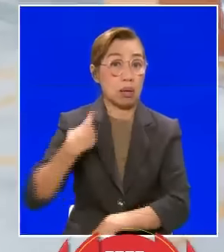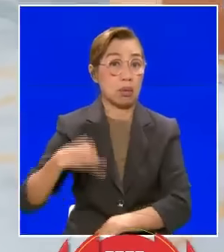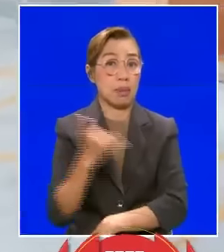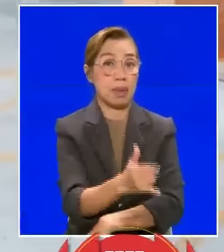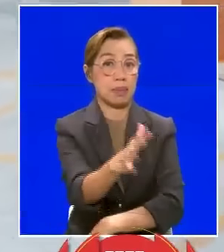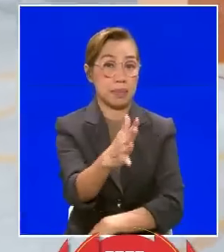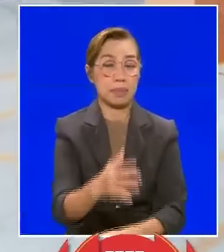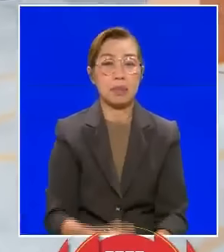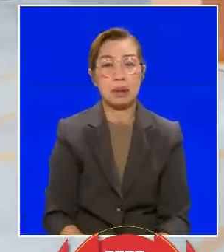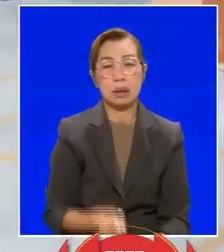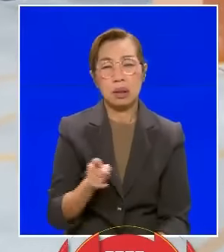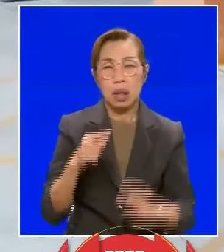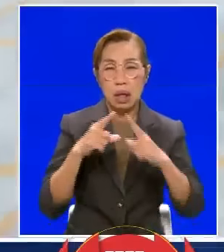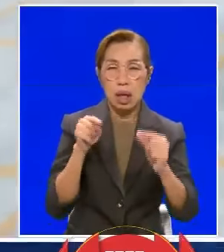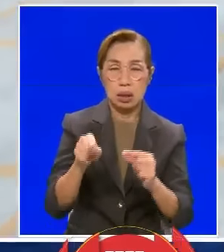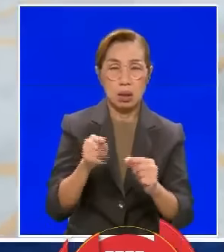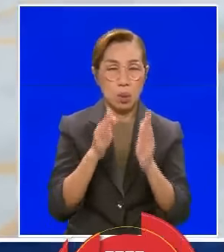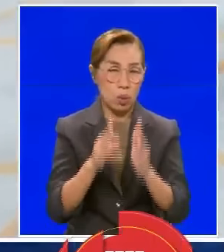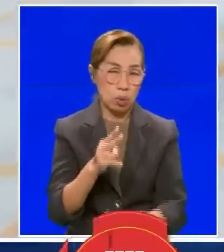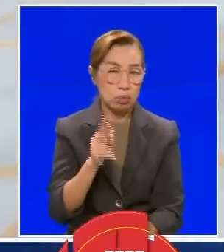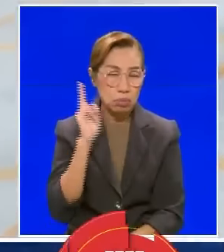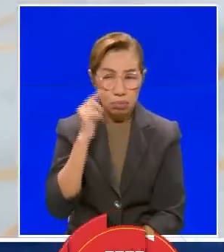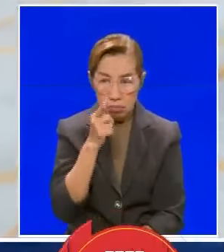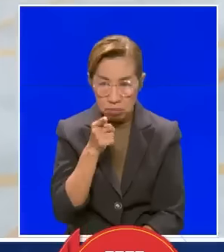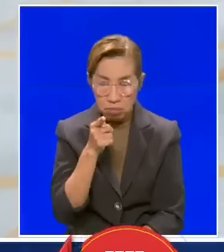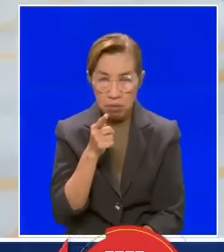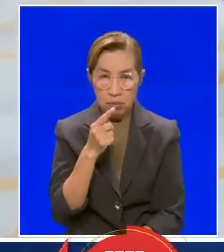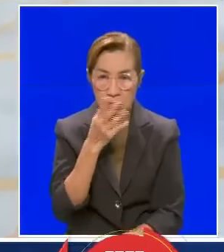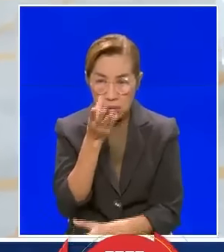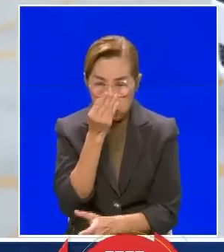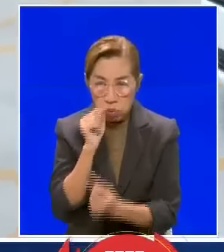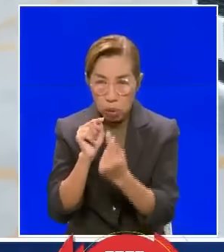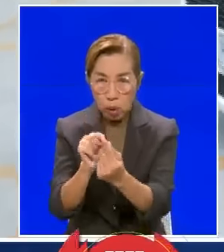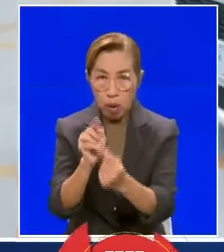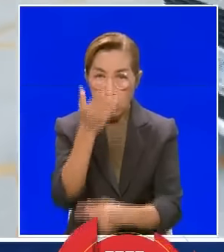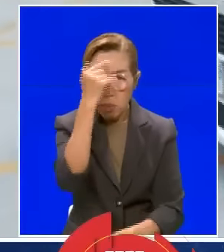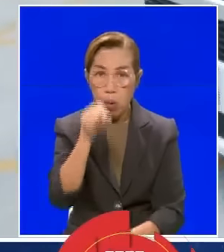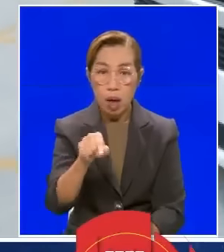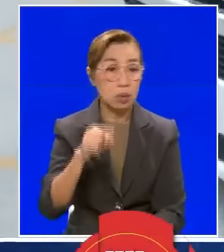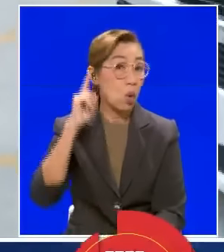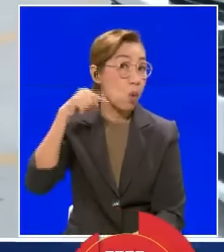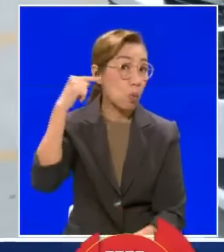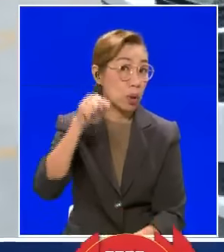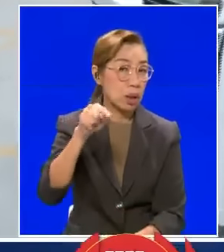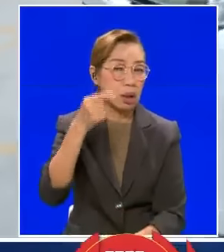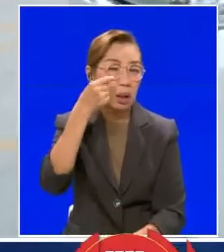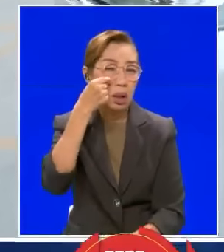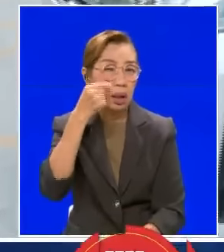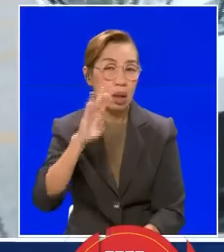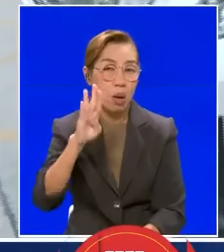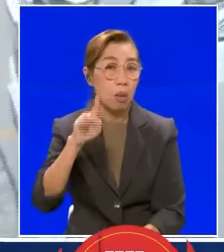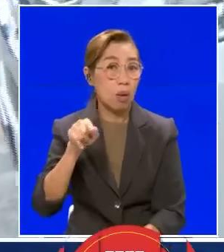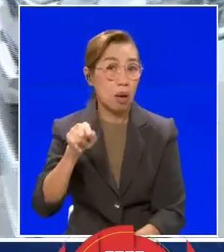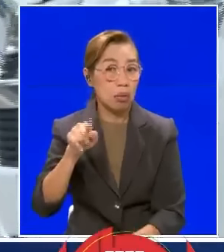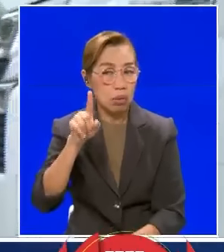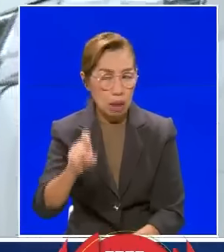มันเป็นเรื่องที่หลายคนติดตามต่อเนื่องเลยนะครับท่านผู้ชมครับเพราะว่าจากกรณีของบุ้งที่เกิดขึ้น ก็ถามว่าอ้า